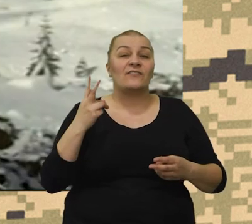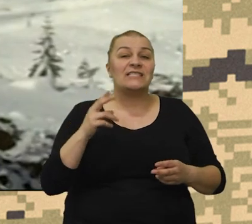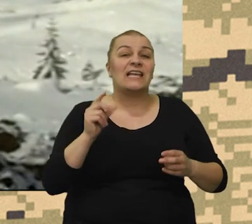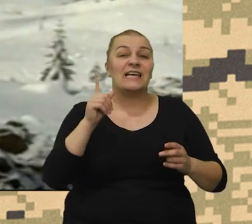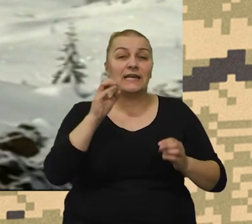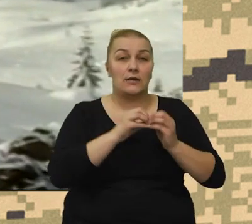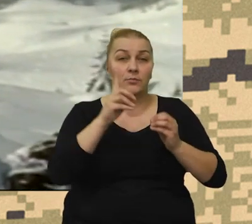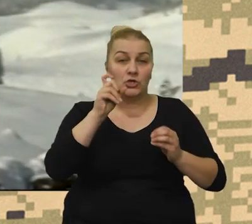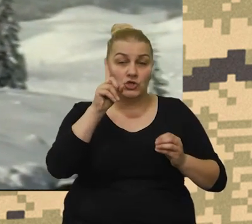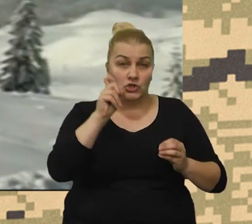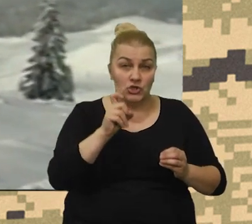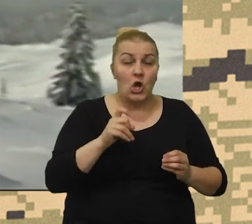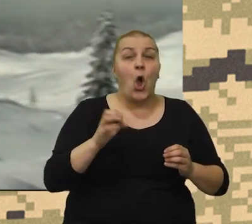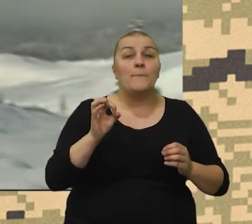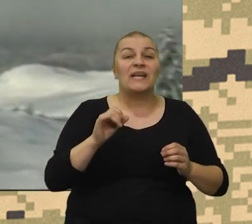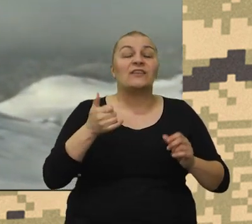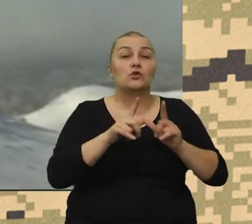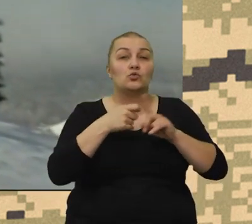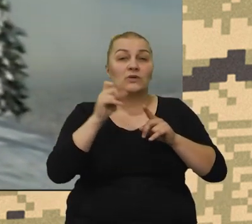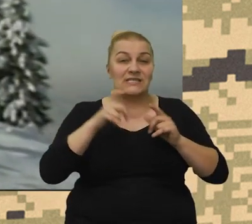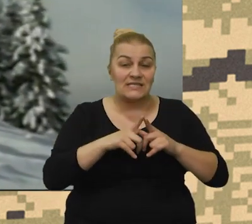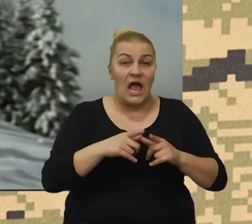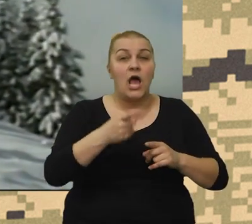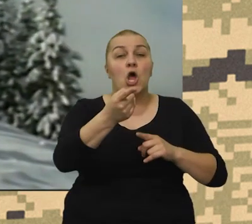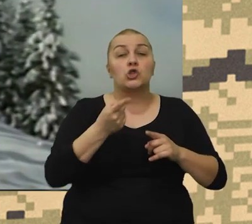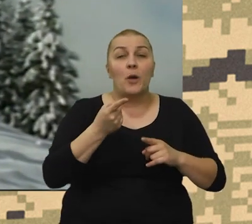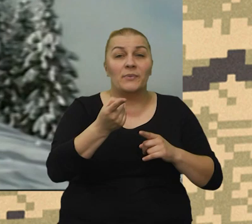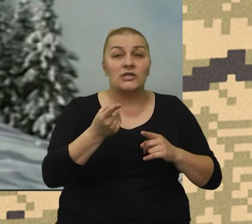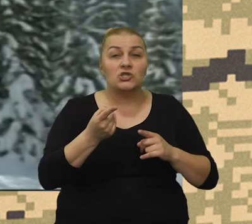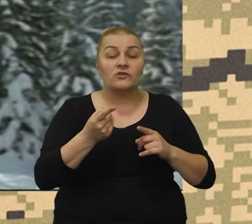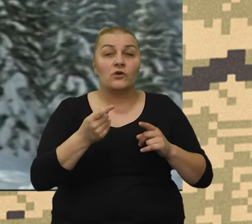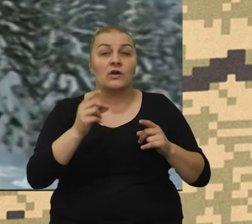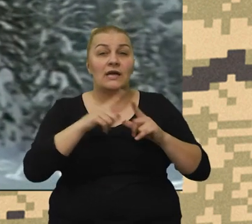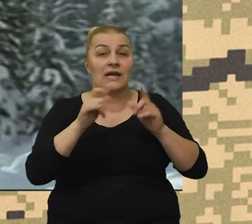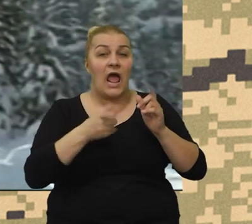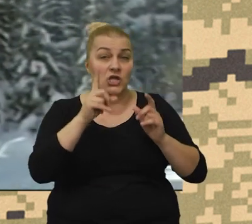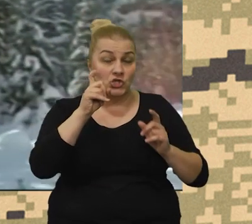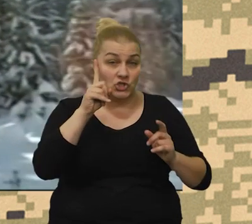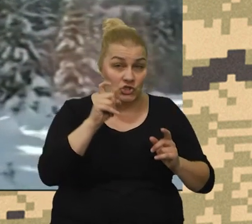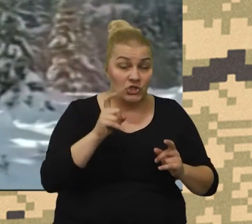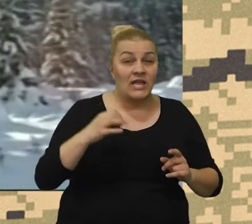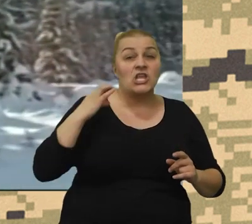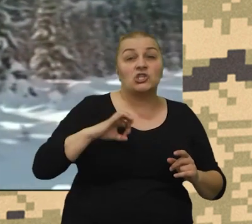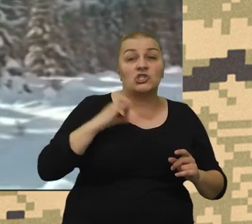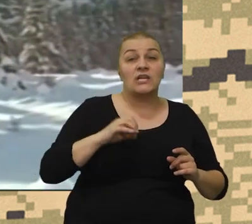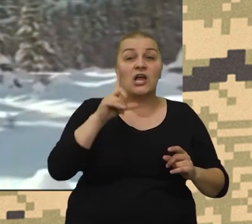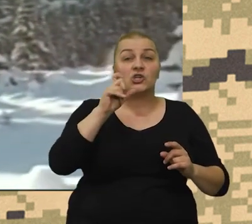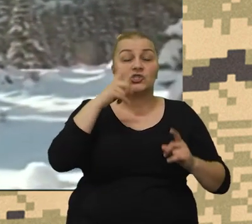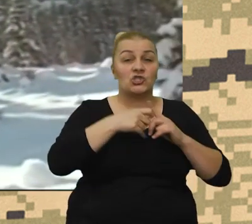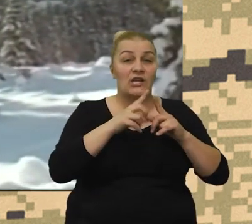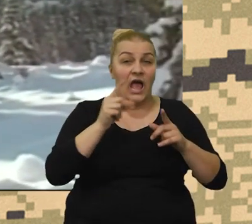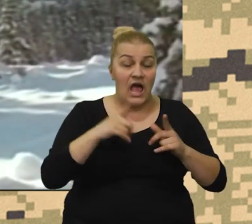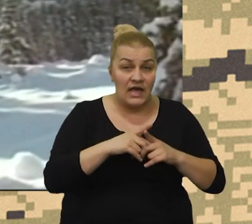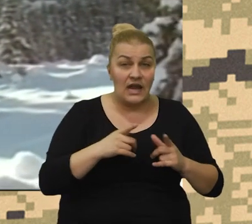veze Ribičić, operative Jukica, načelnik topništva Marko Rajčić, inženjerije